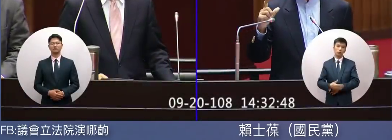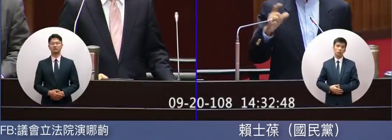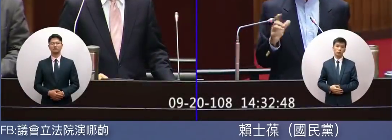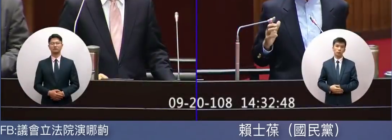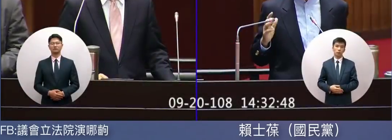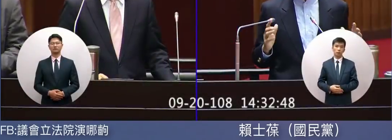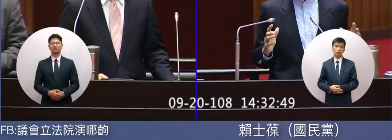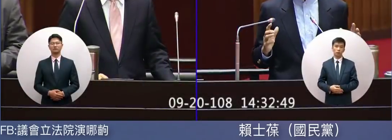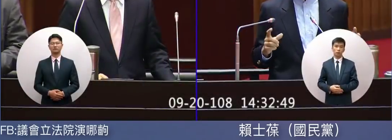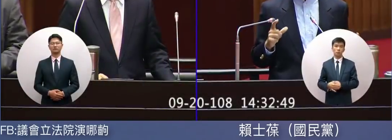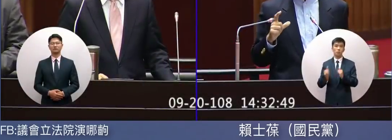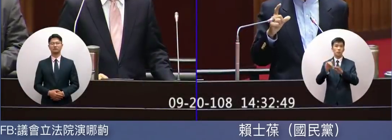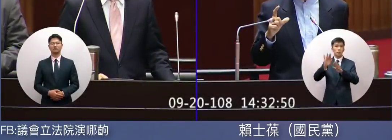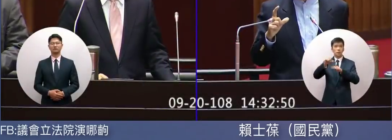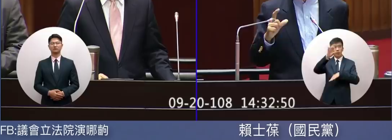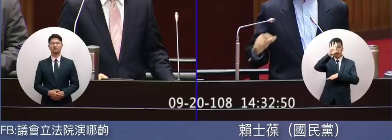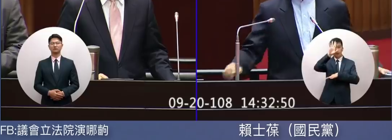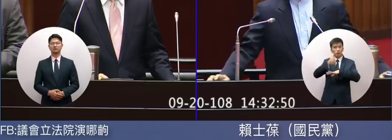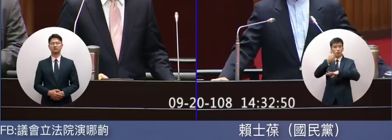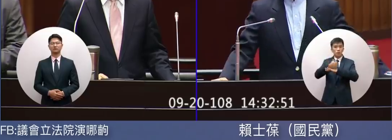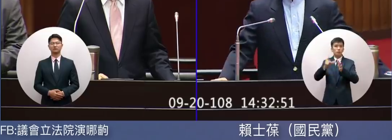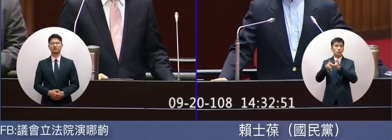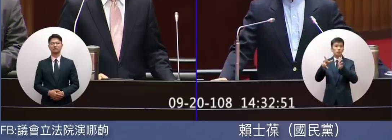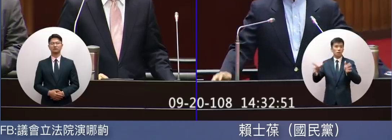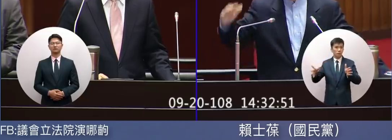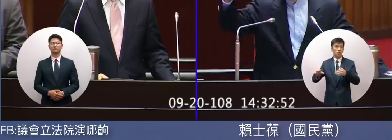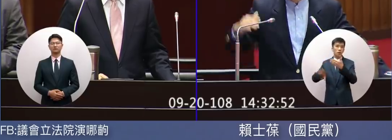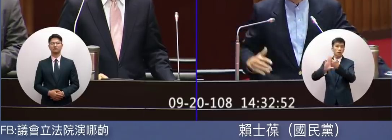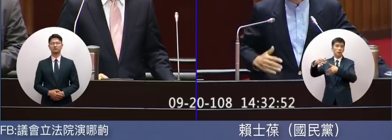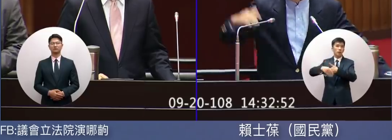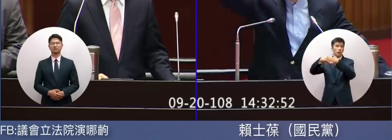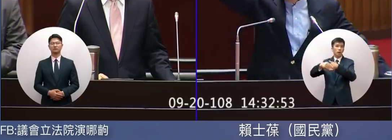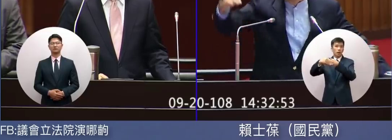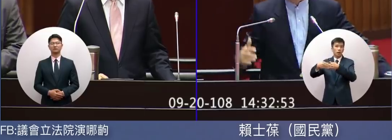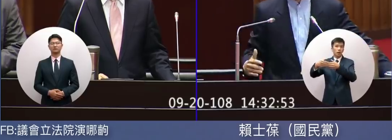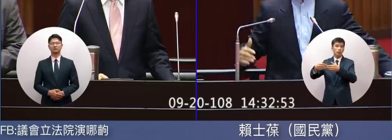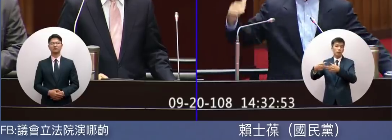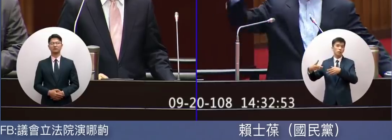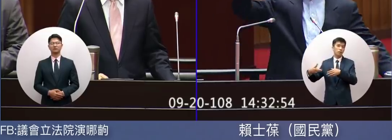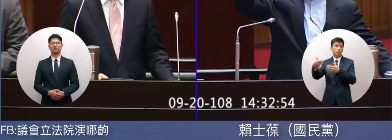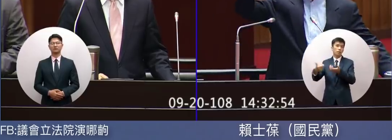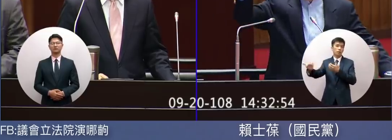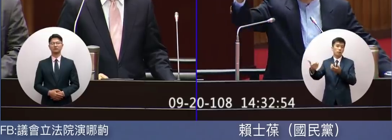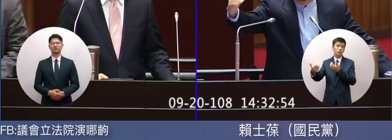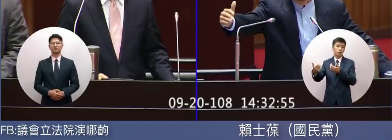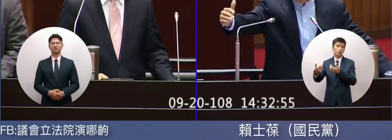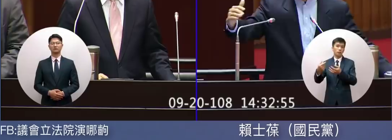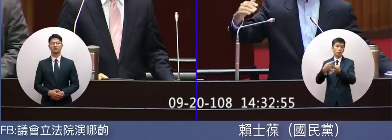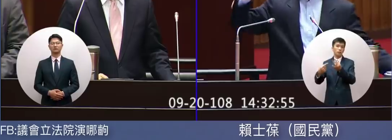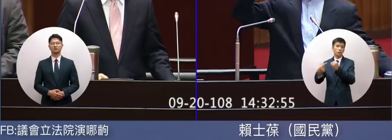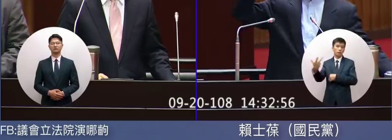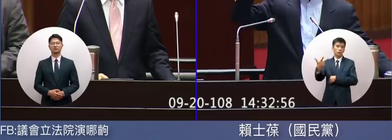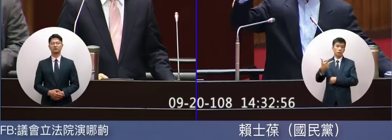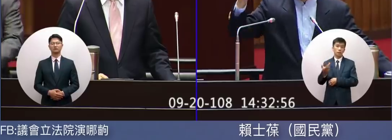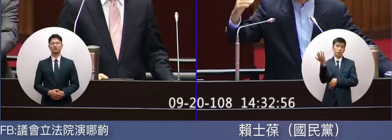在民进党执政这段时间断了七国了，创这几任了，从陈水扁总